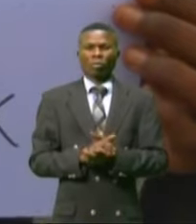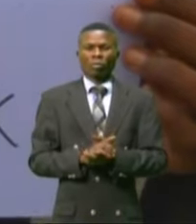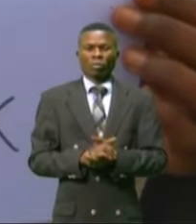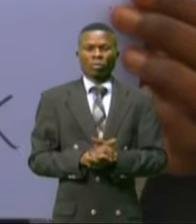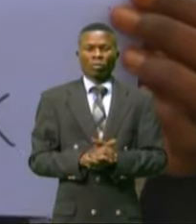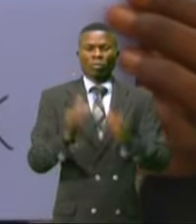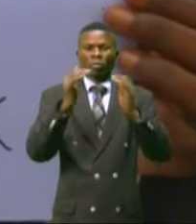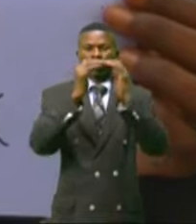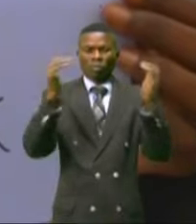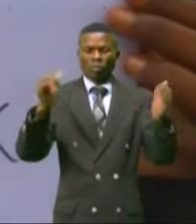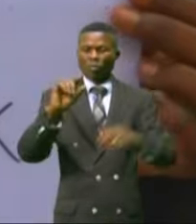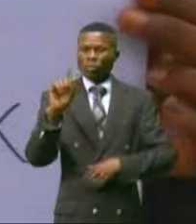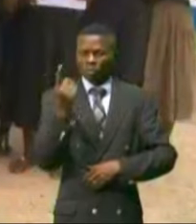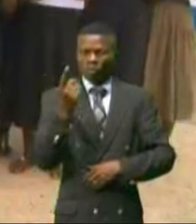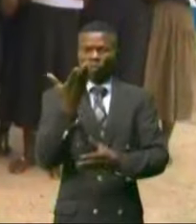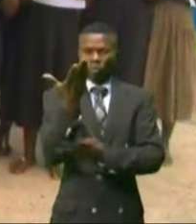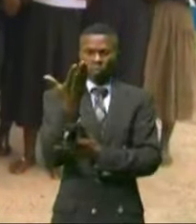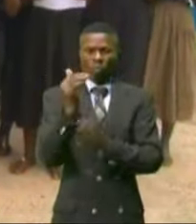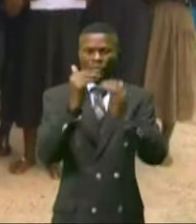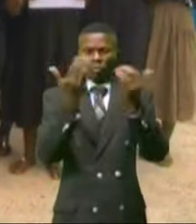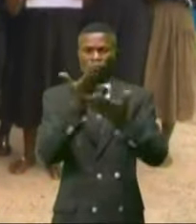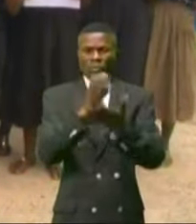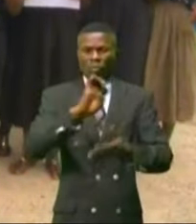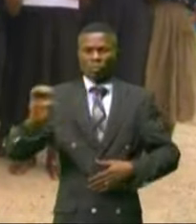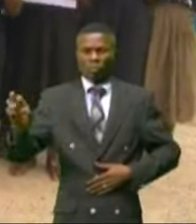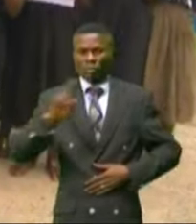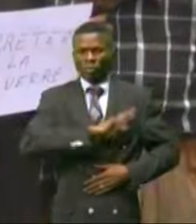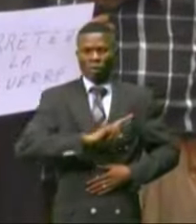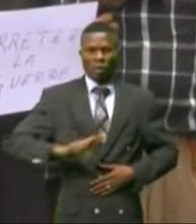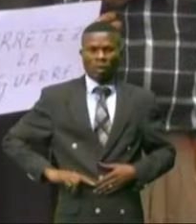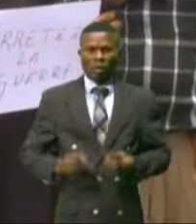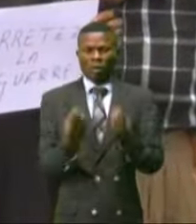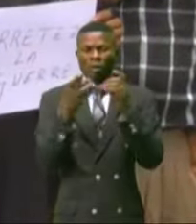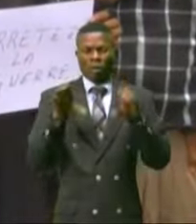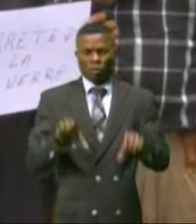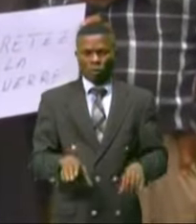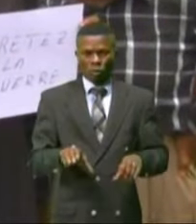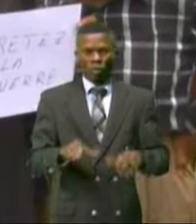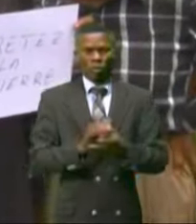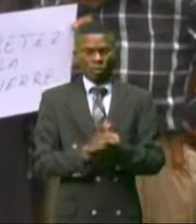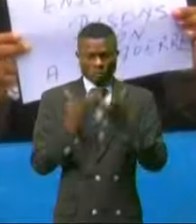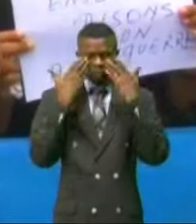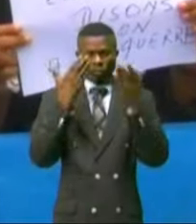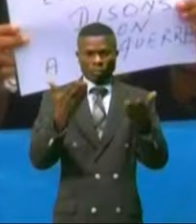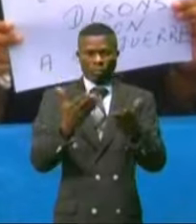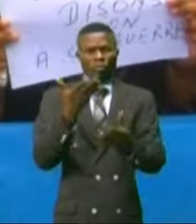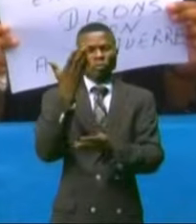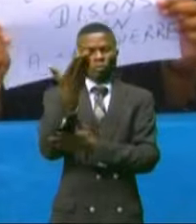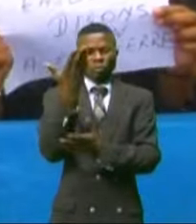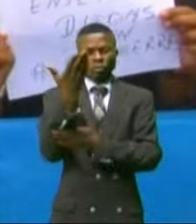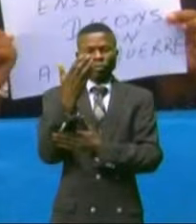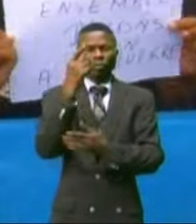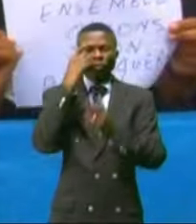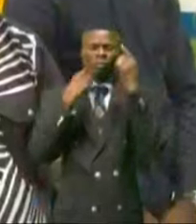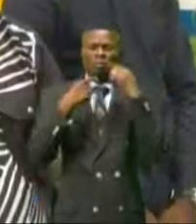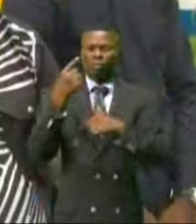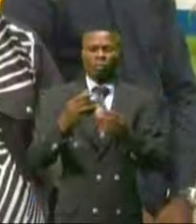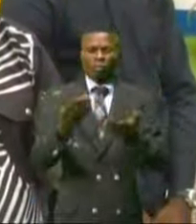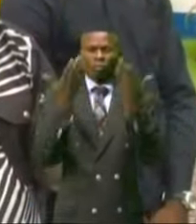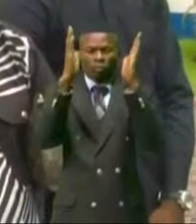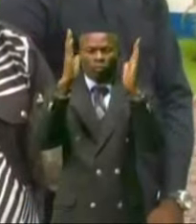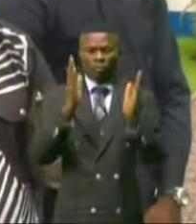La paix, rien que la paix à l'est de la République démocratique du Congo. Voilà le cri d'alarme des étudiants de